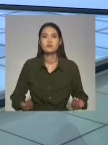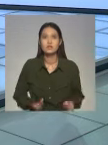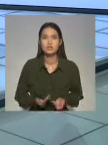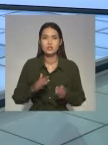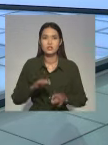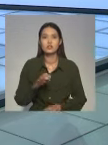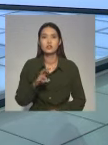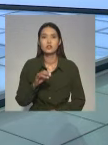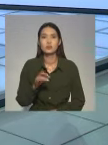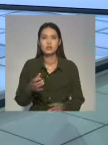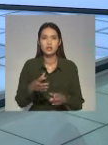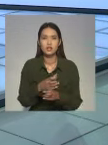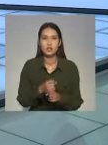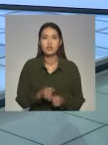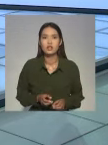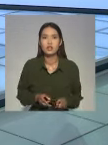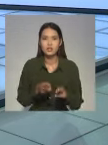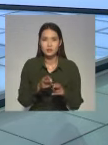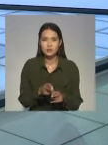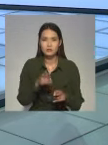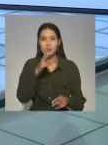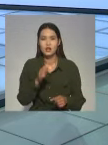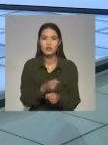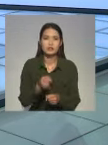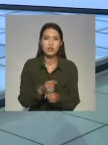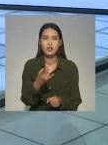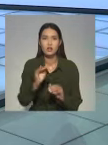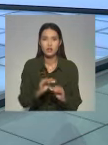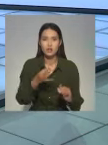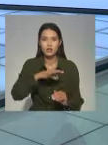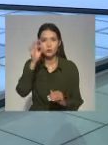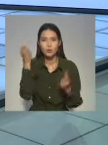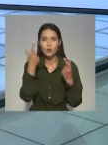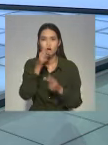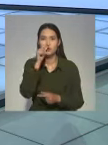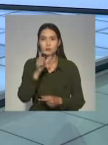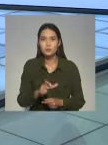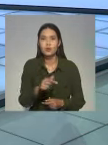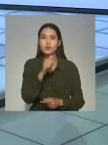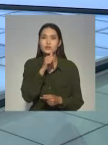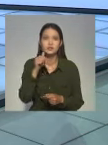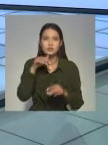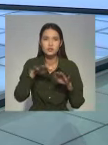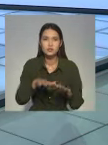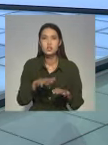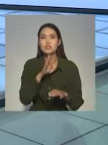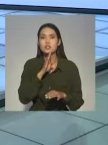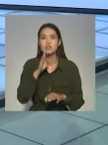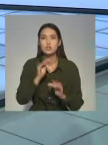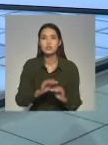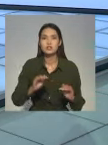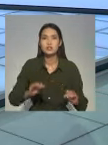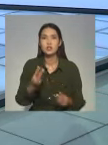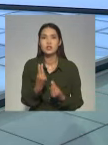Жителя Жанаузена задержали по подозрению в развращении ребенка. В полиции уточнили, что мужчина дотрагивался до интимных мест девочки на